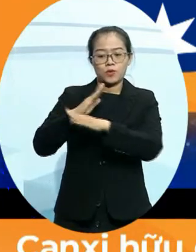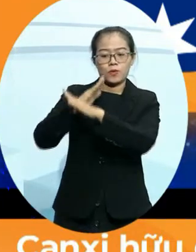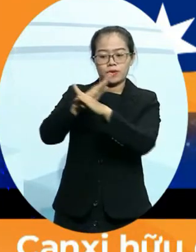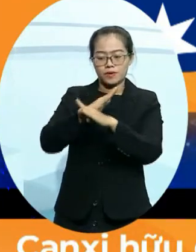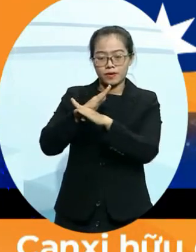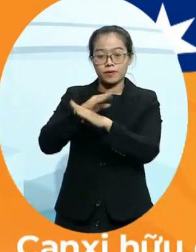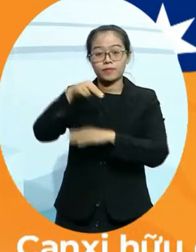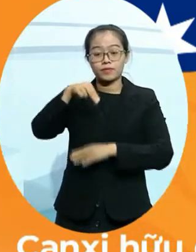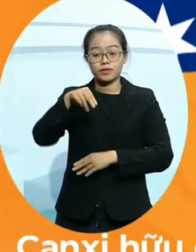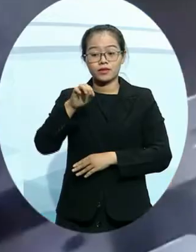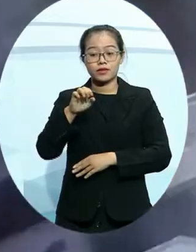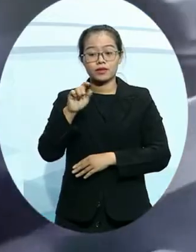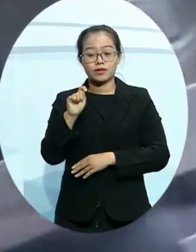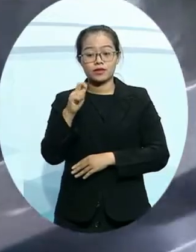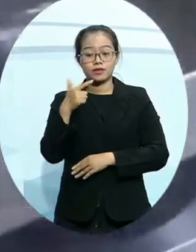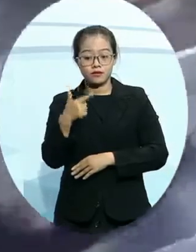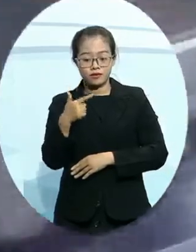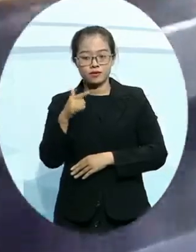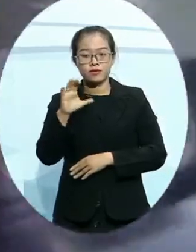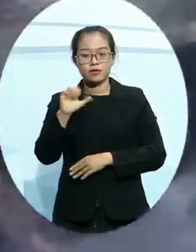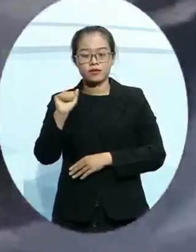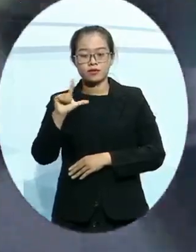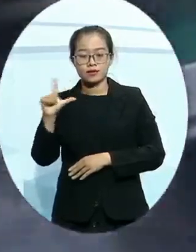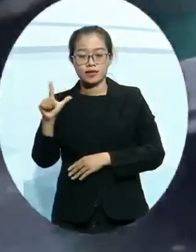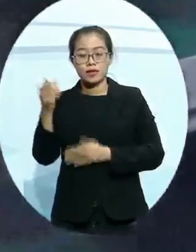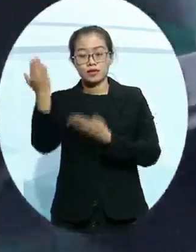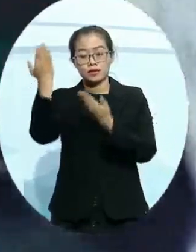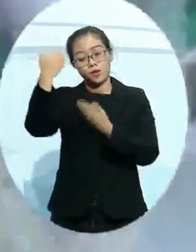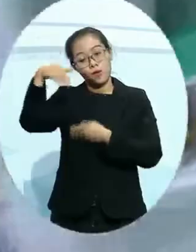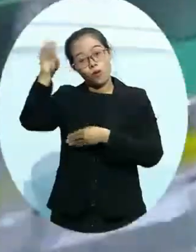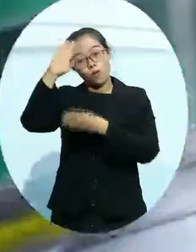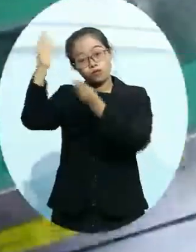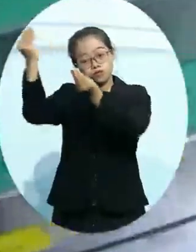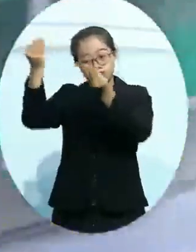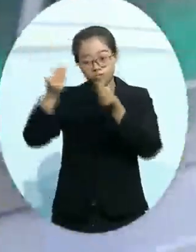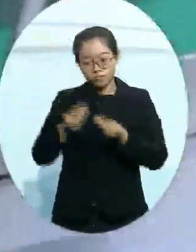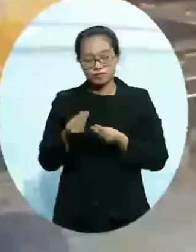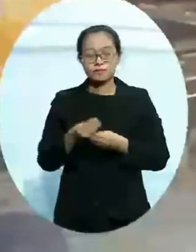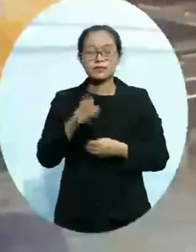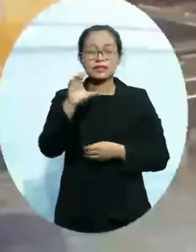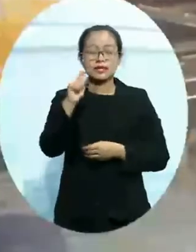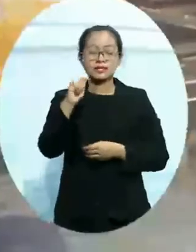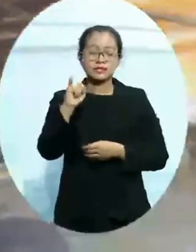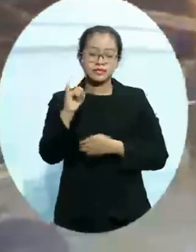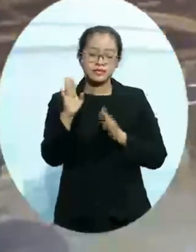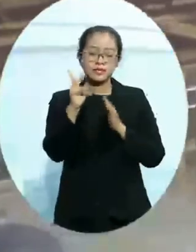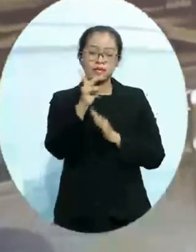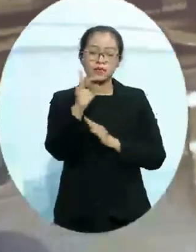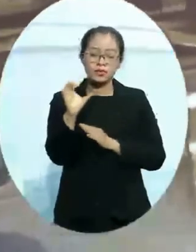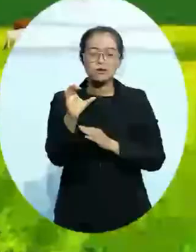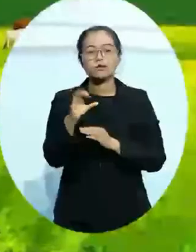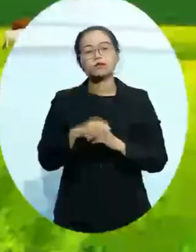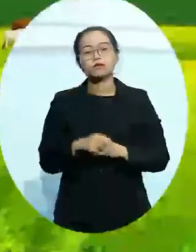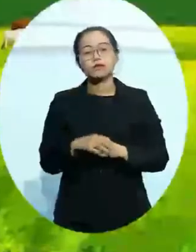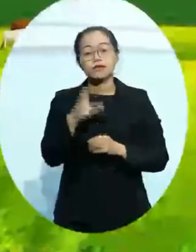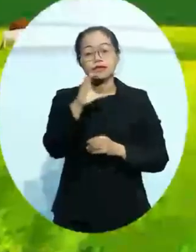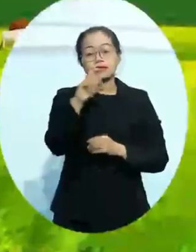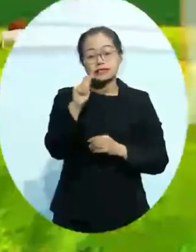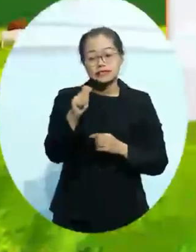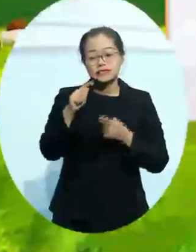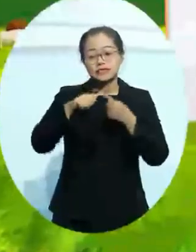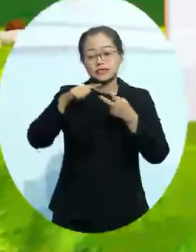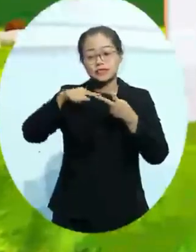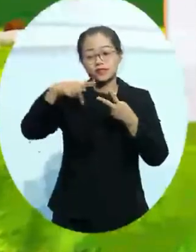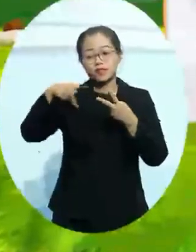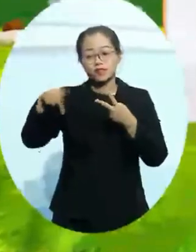Nesgercan, canxi nhập khẩu từ Úc có nguồn gốc từ thiên nhiên, thành phần chính là canxi hữu cơ dạng vi tinh thể, gồm canxi và phosphor theo